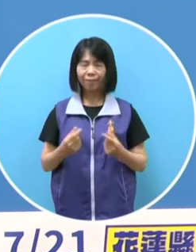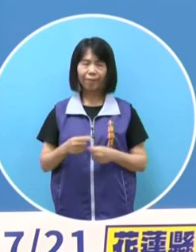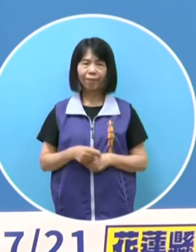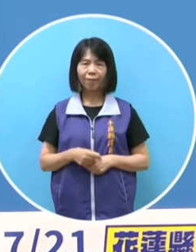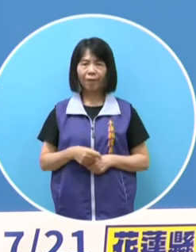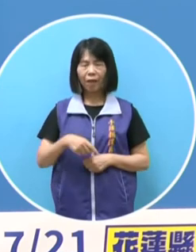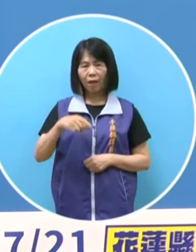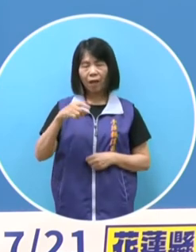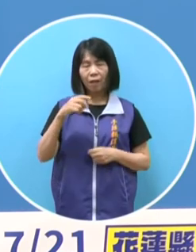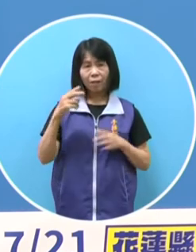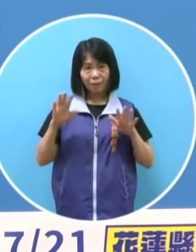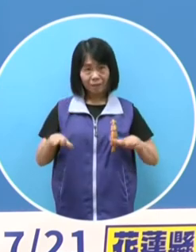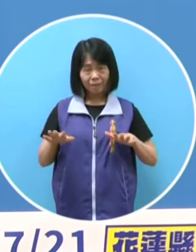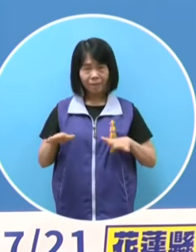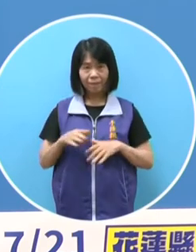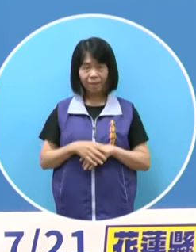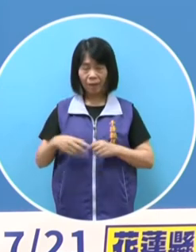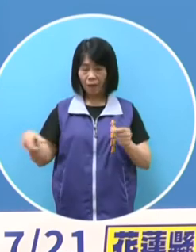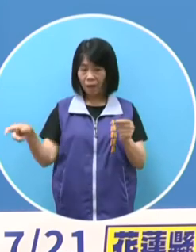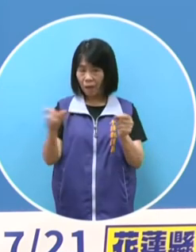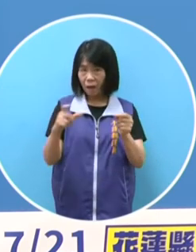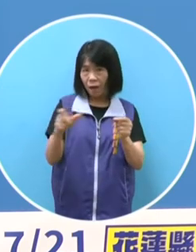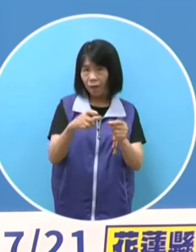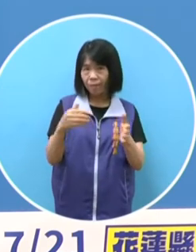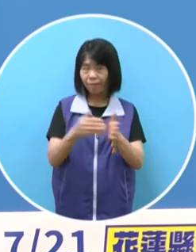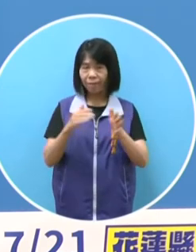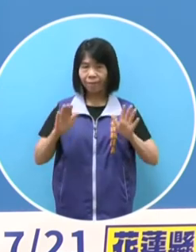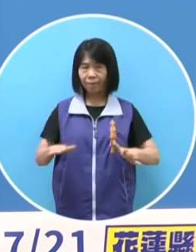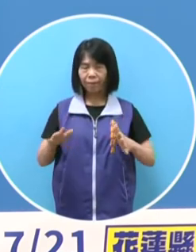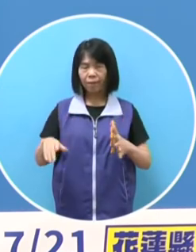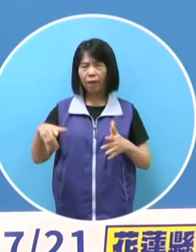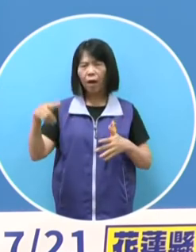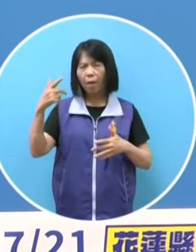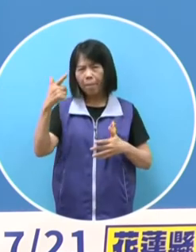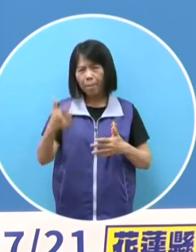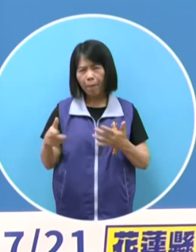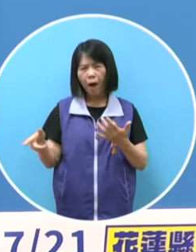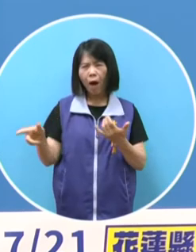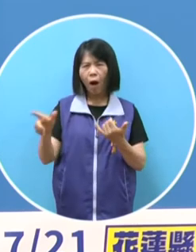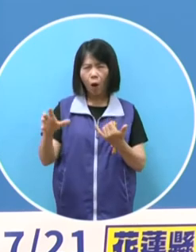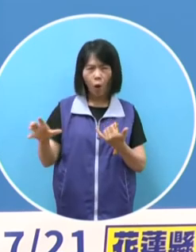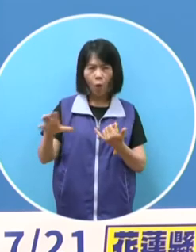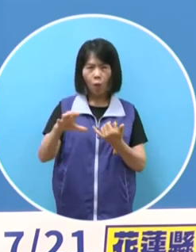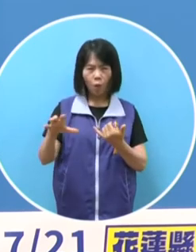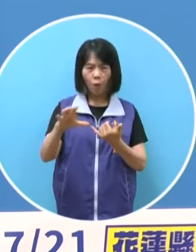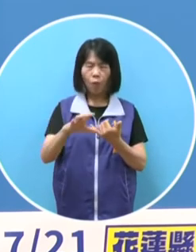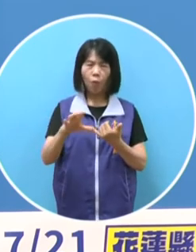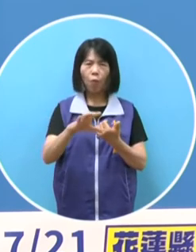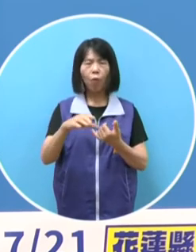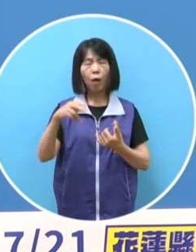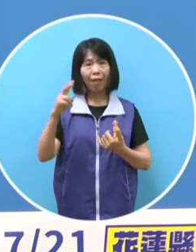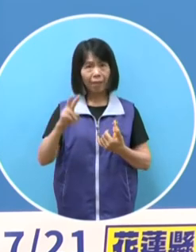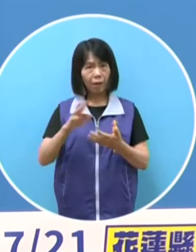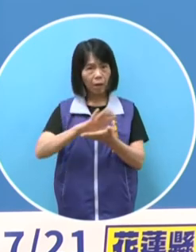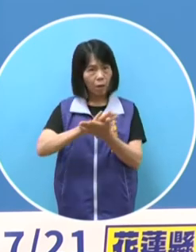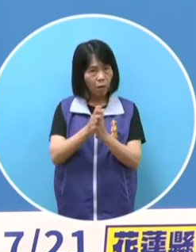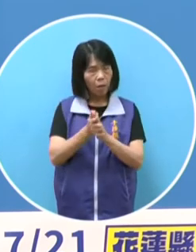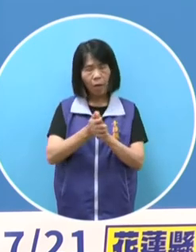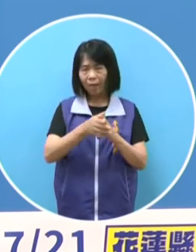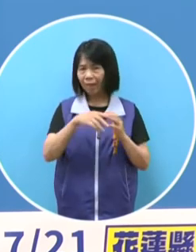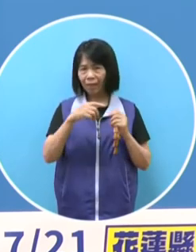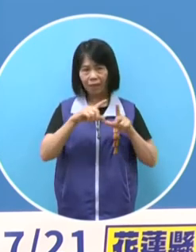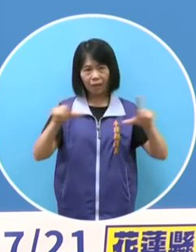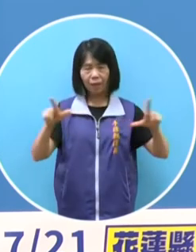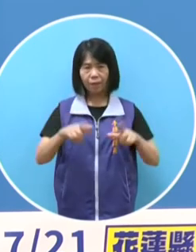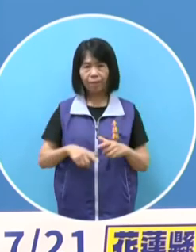吁，虽然台风到目前走得慢，但是走得慢它的变数就大，而它